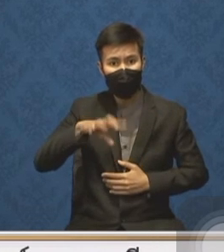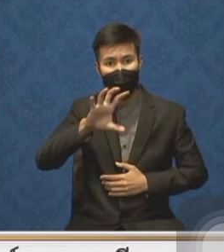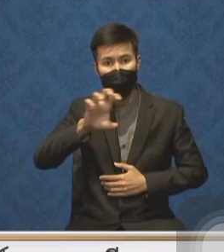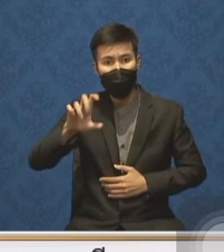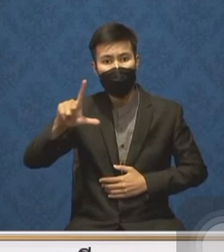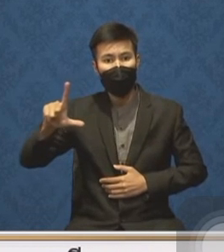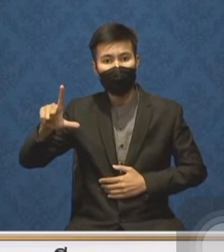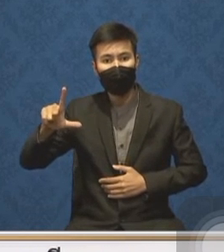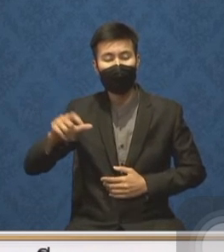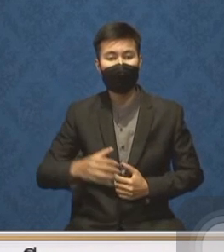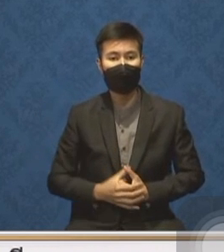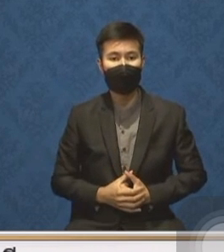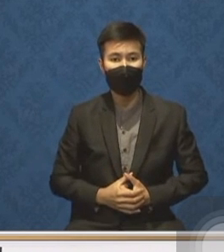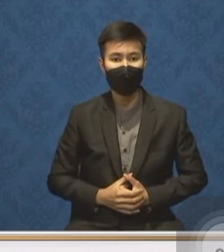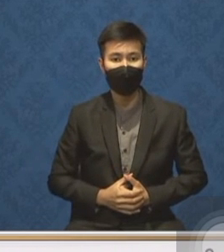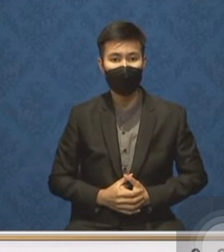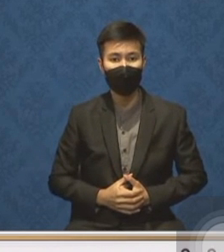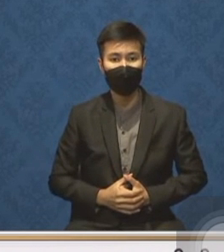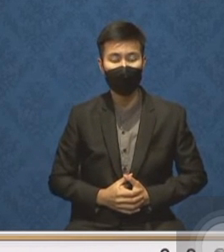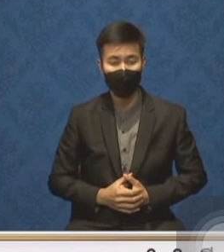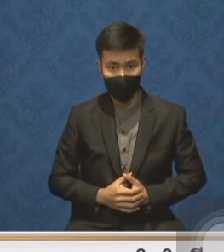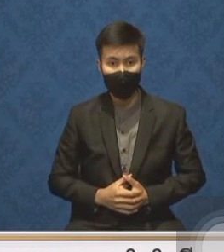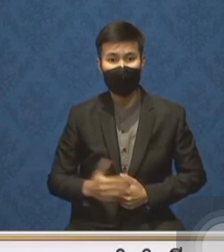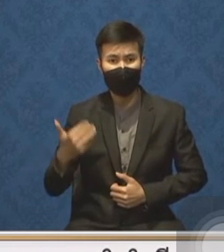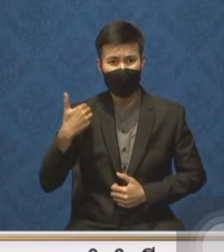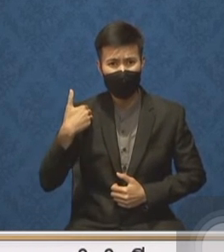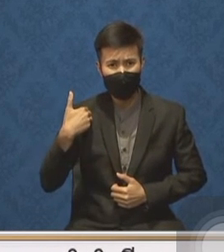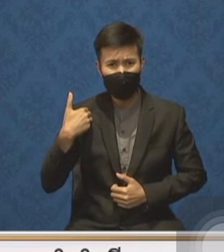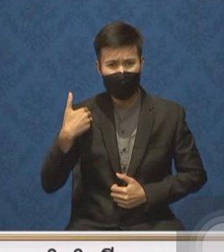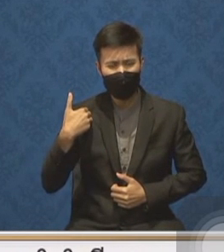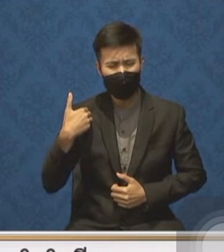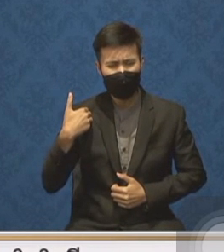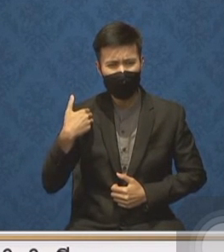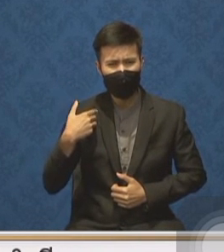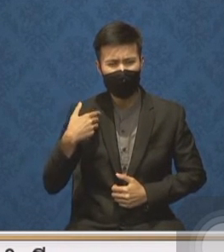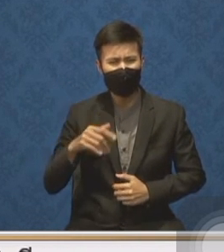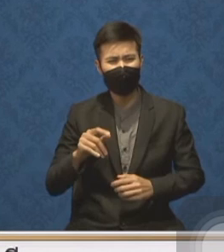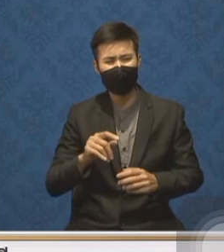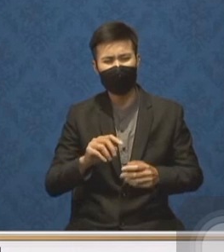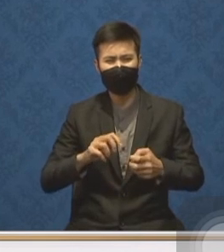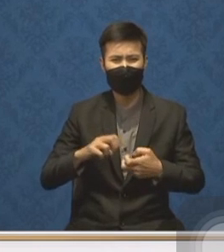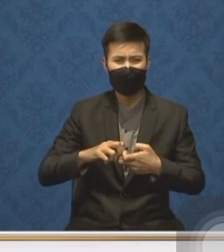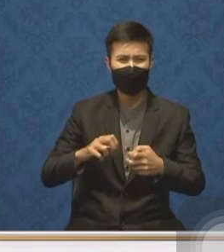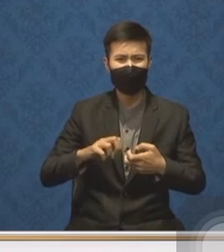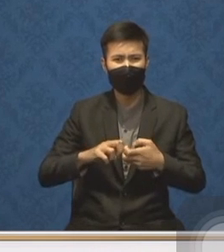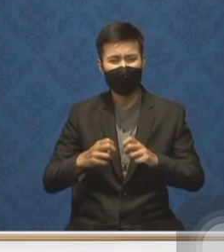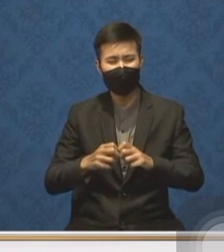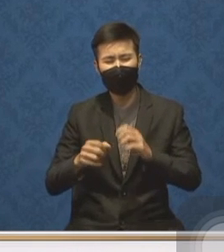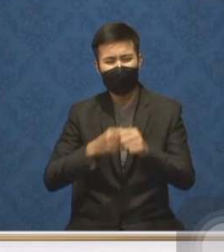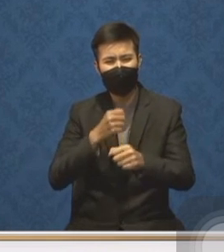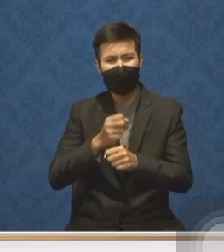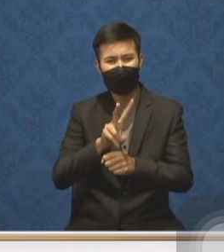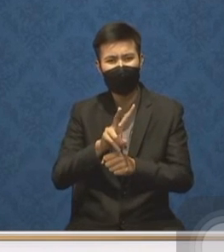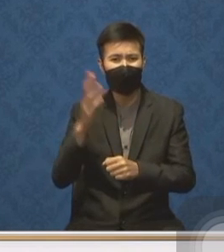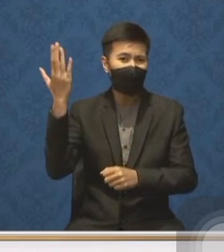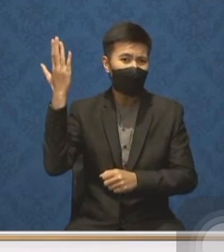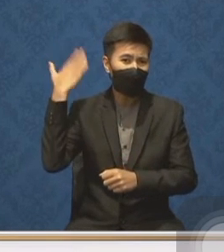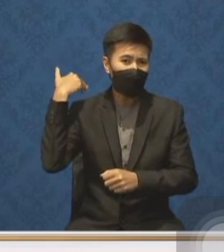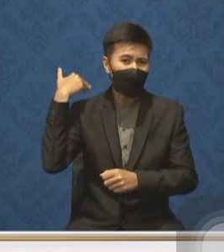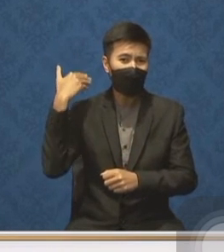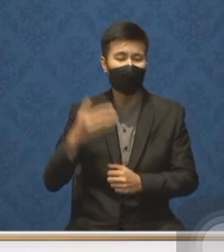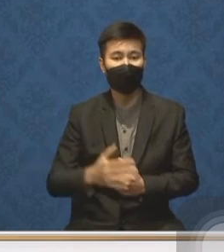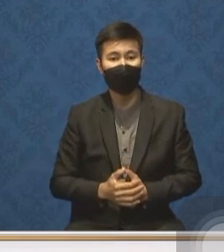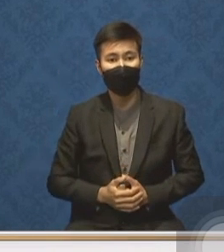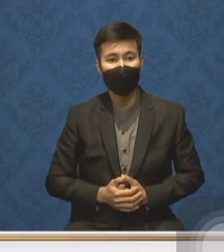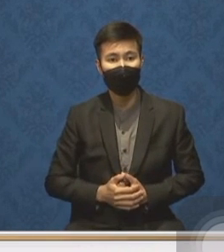ะครับมันสวนทางกับสิ่งที่มันควรจะเป็นครับท่านประธานครับ2ปีที่ผ่านมาเ